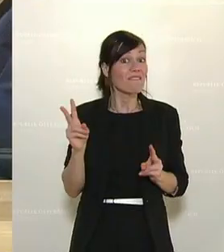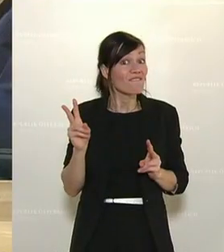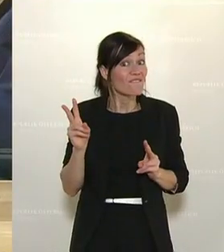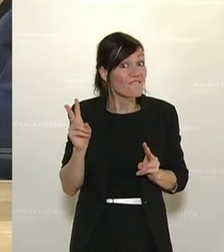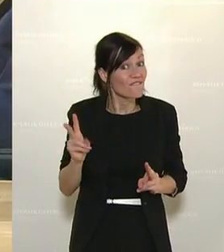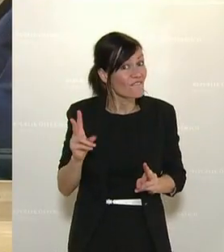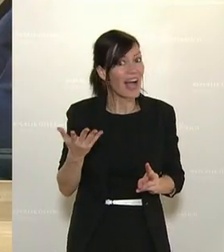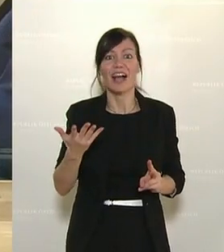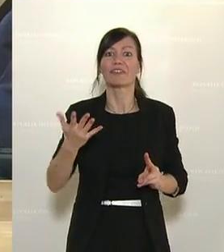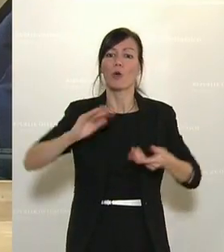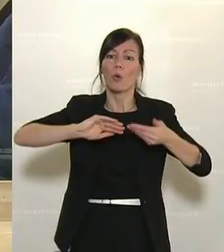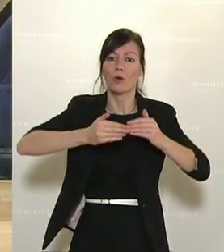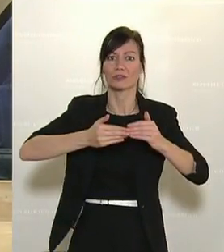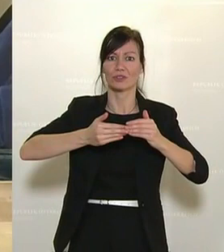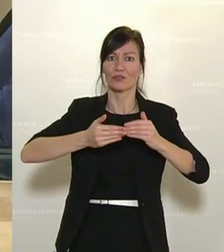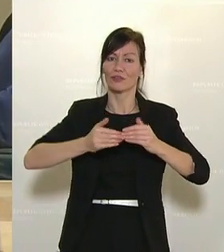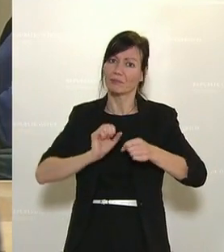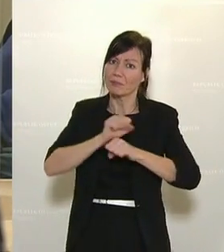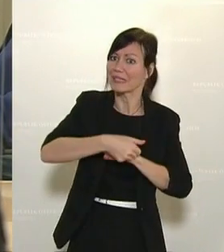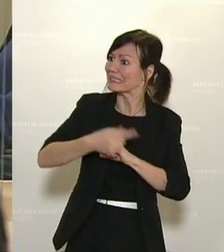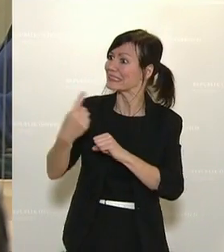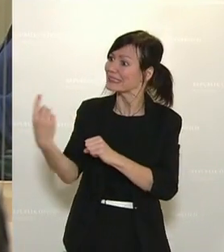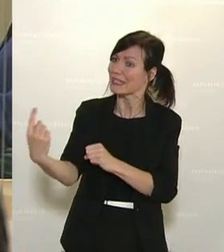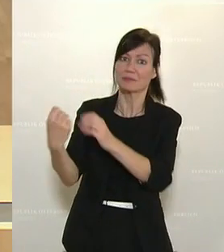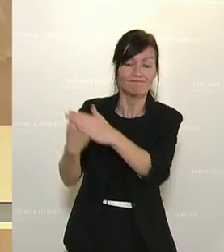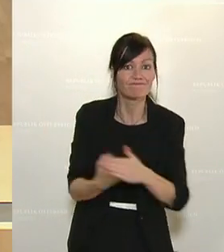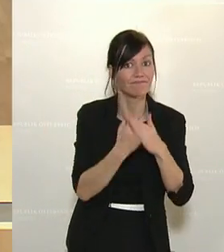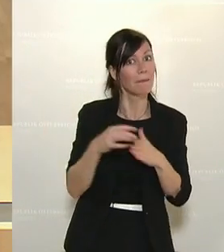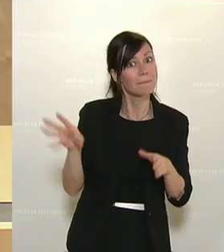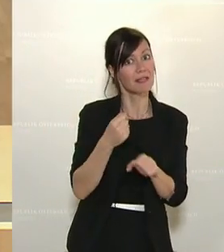der konstruktiven Bewältigung dieser Krise mitzutun.